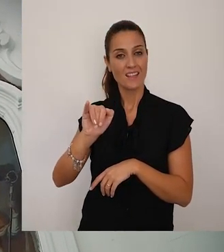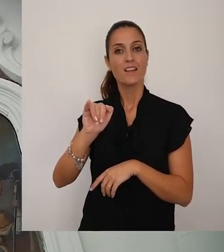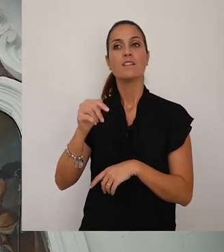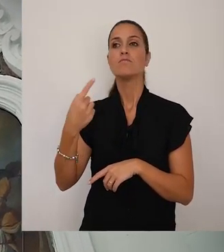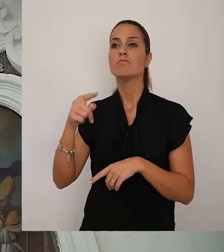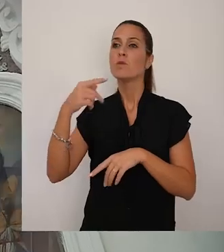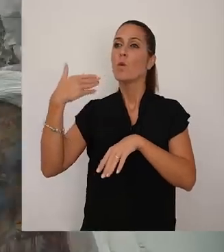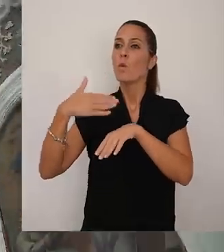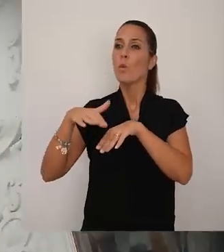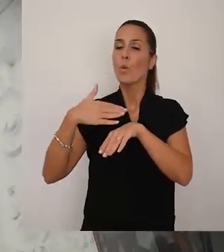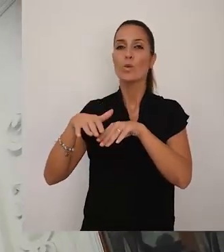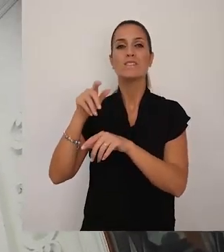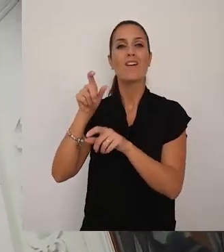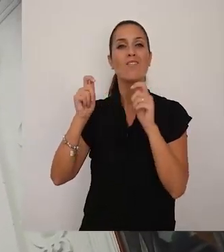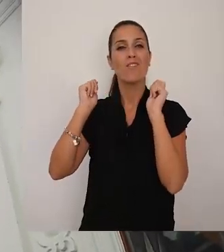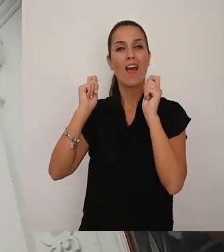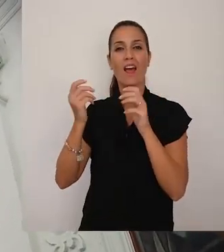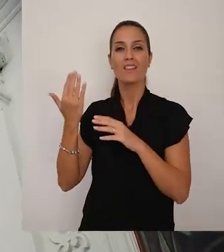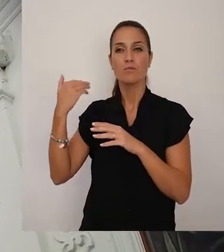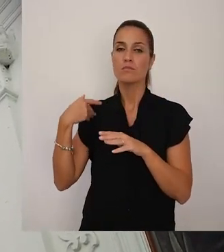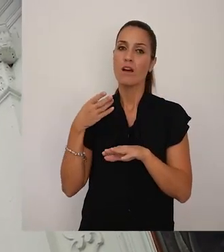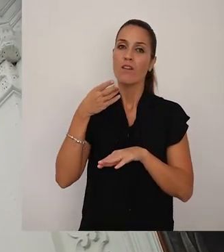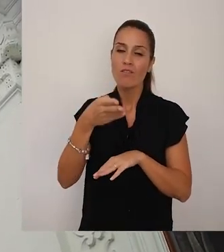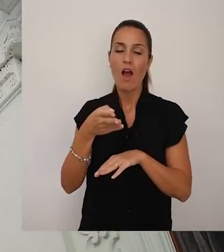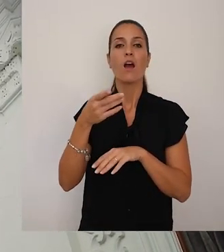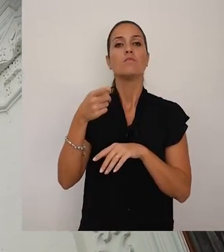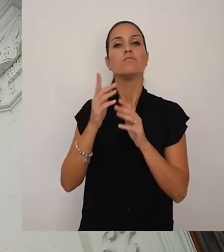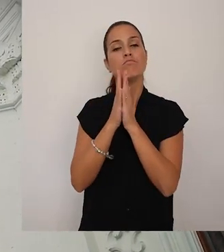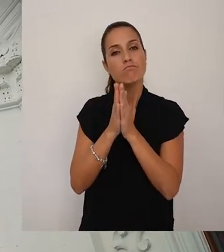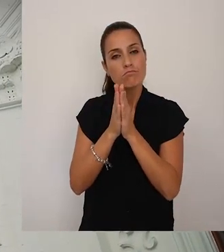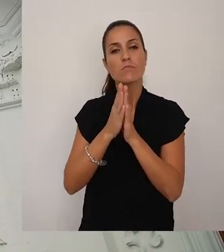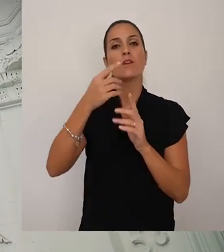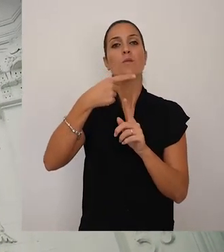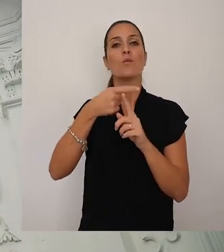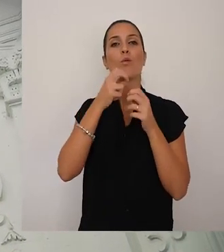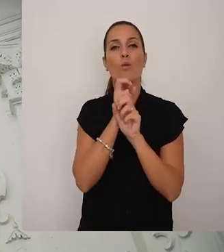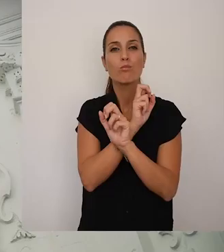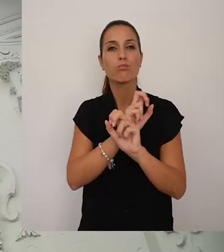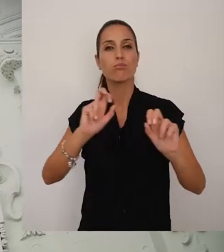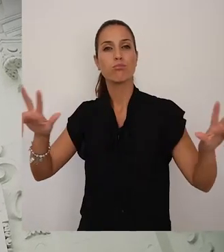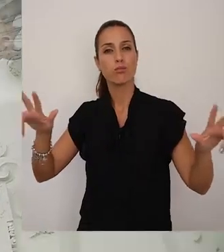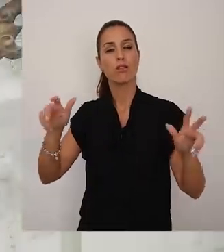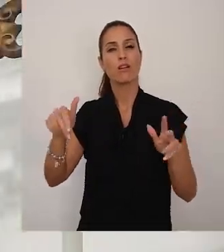dai frati mendicanti per la catechesi e l'evangelizzazione dei popoli.